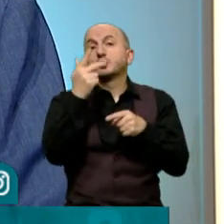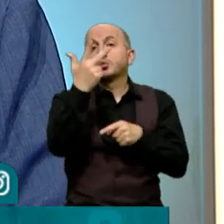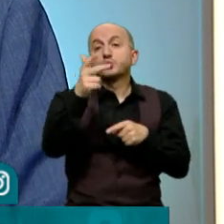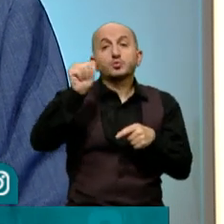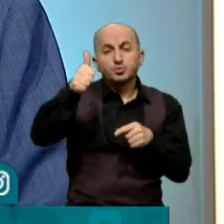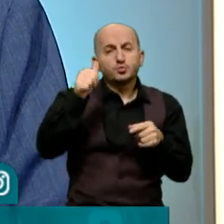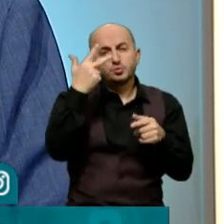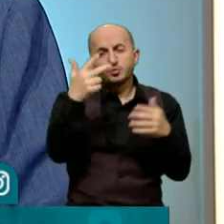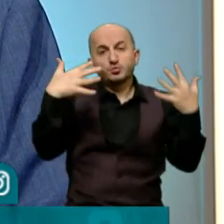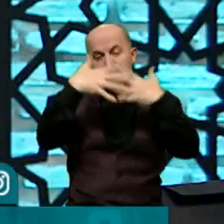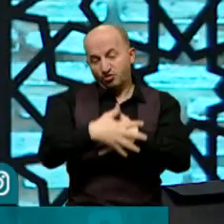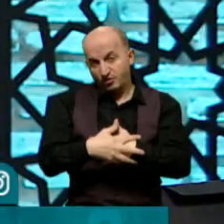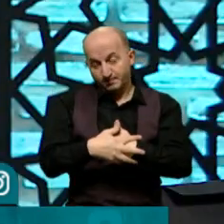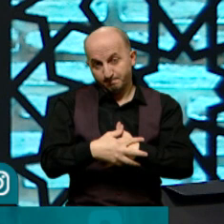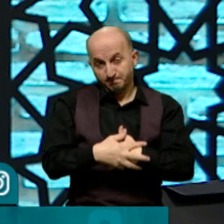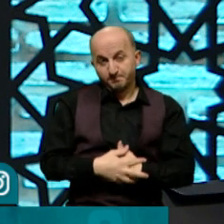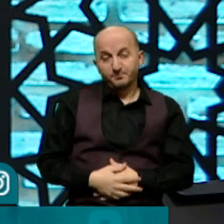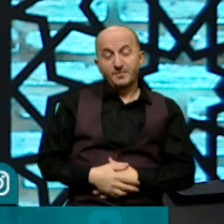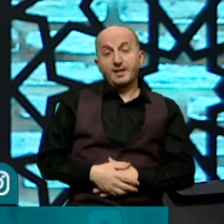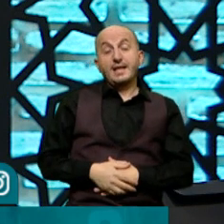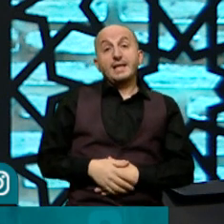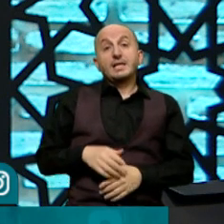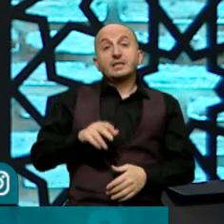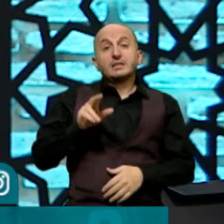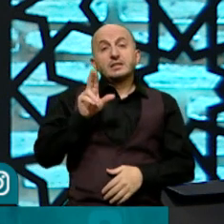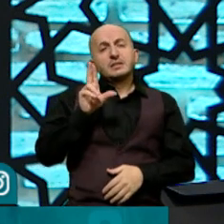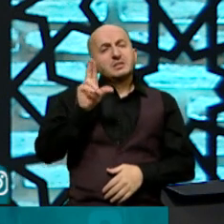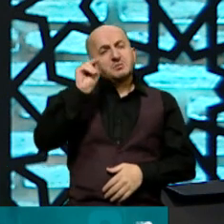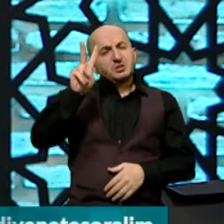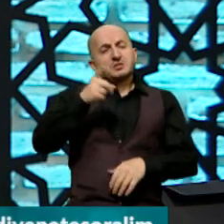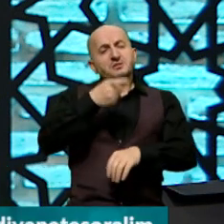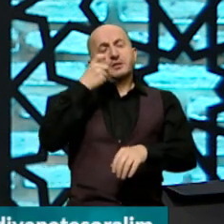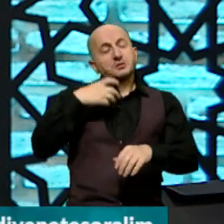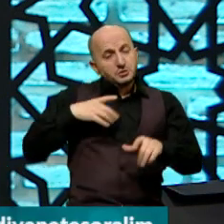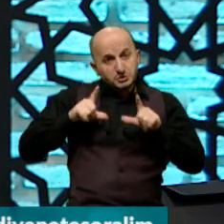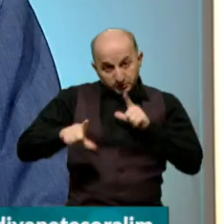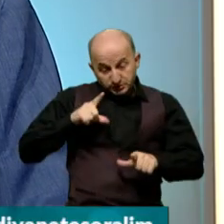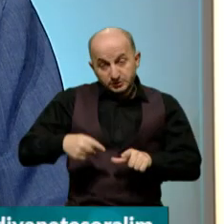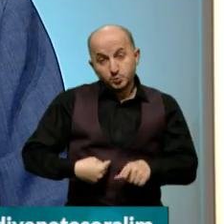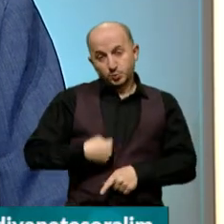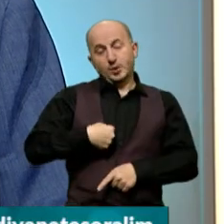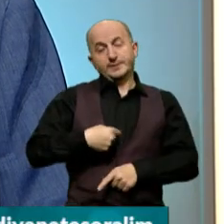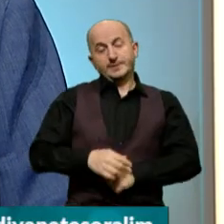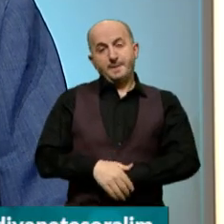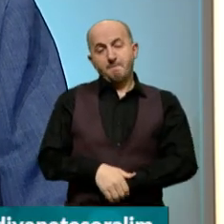3 gecedir. Yani o da yani ihtiyaç duyarsa 72 saat falan. Evet, ihtiyaç duyarsa,